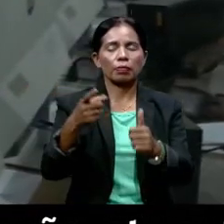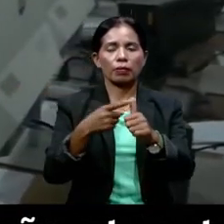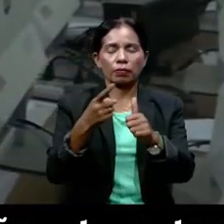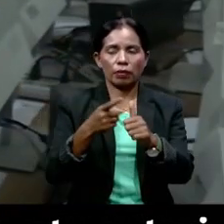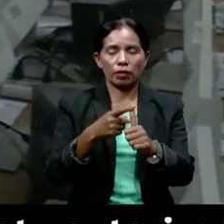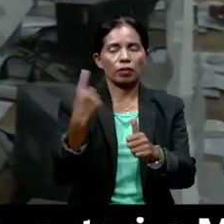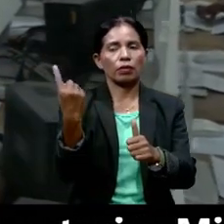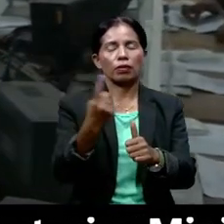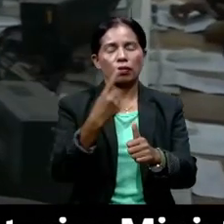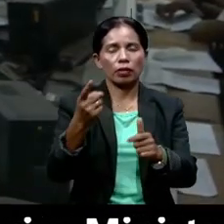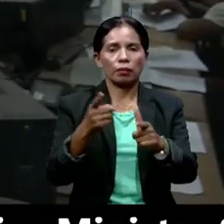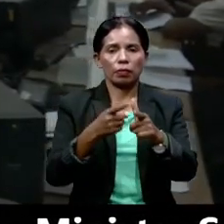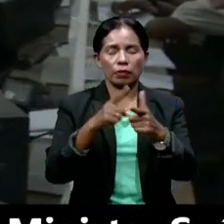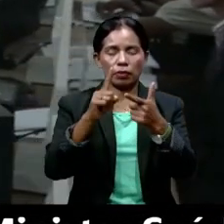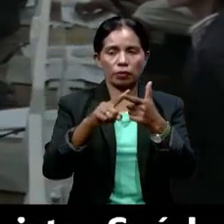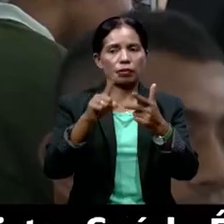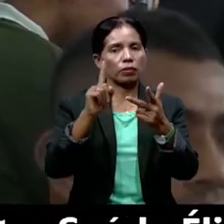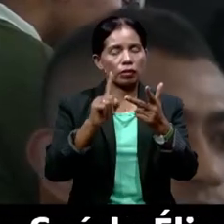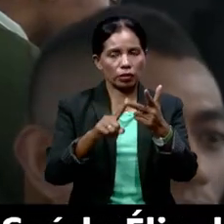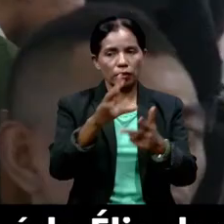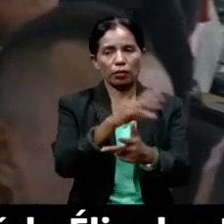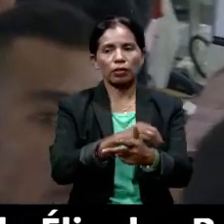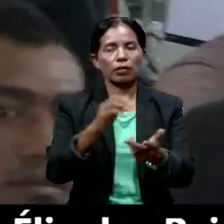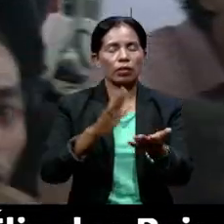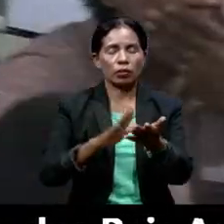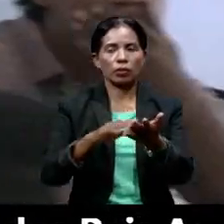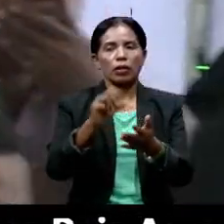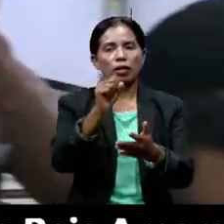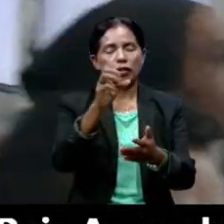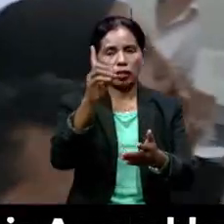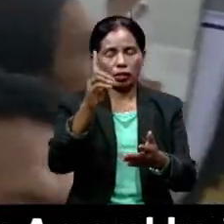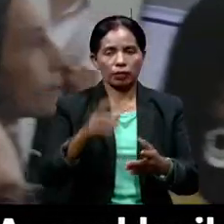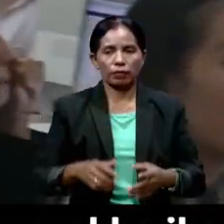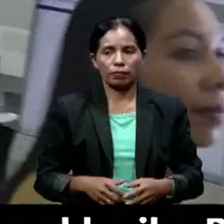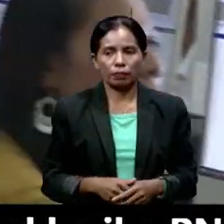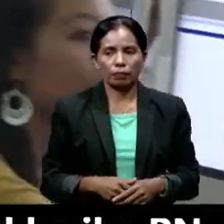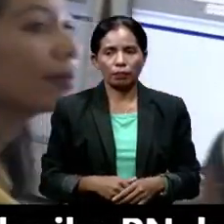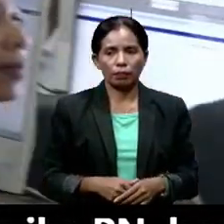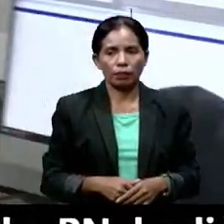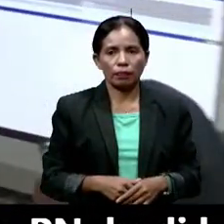ba de primeiro, segundo no terceiro ciclo ensino básico nian. Lamberto da Silva, GMN.